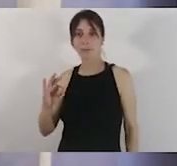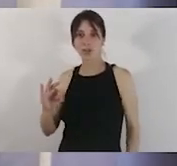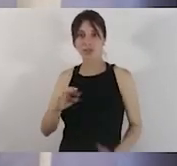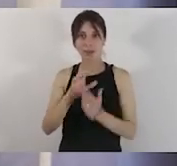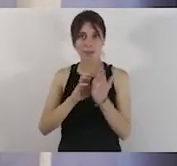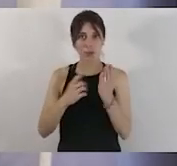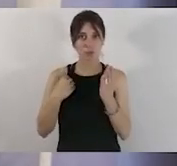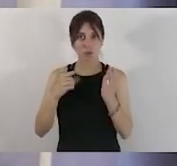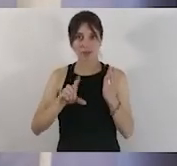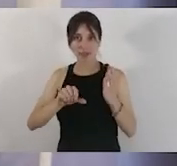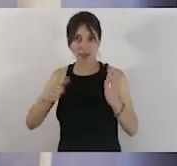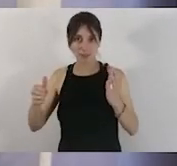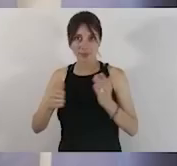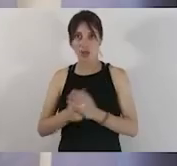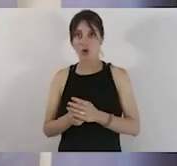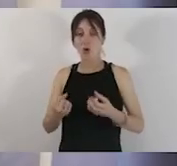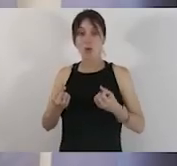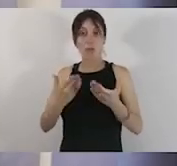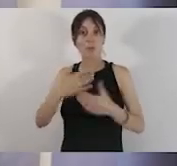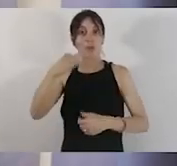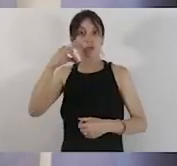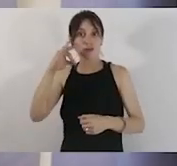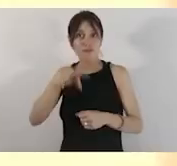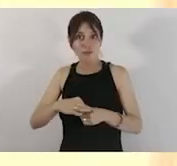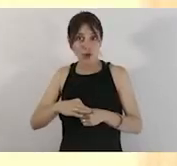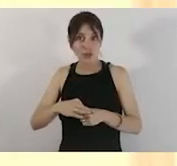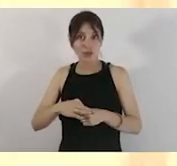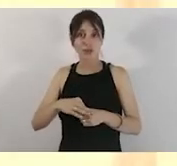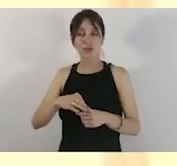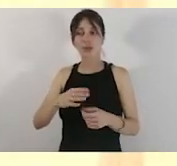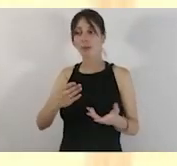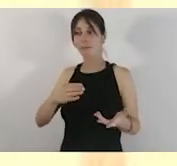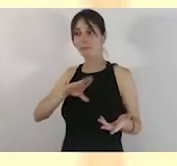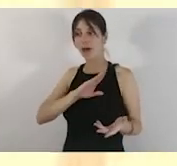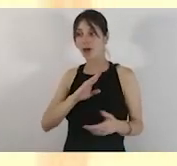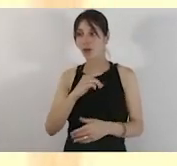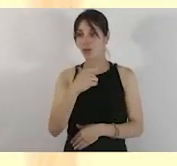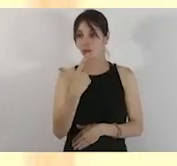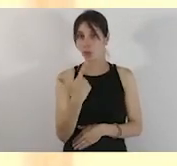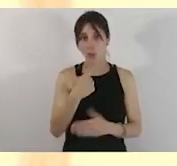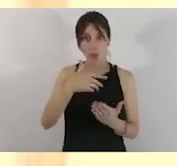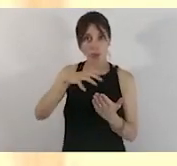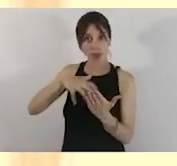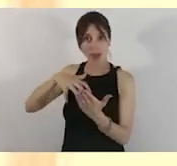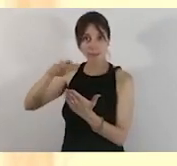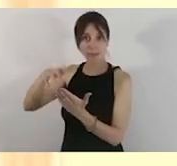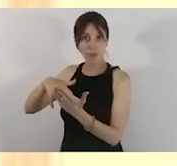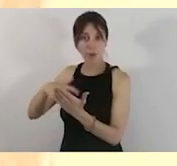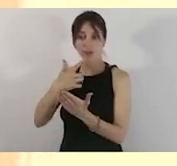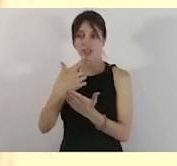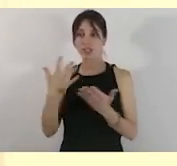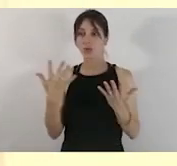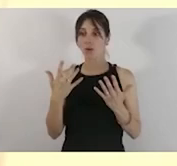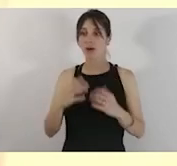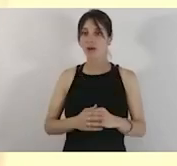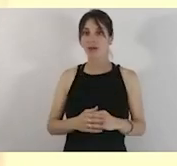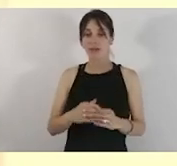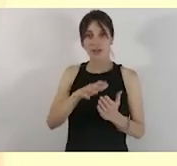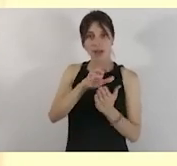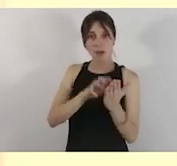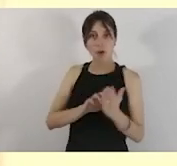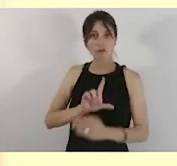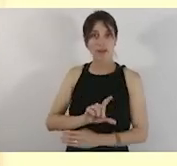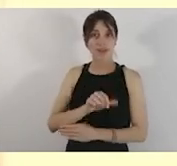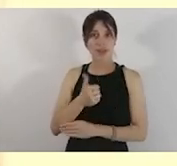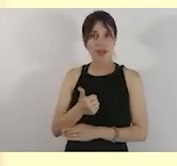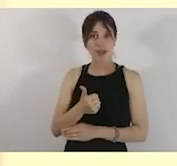Je vous propose de voter au travers de ces deux délibérations, car il s'agit donc des 21 et 22